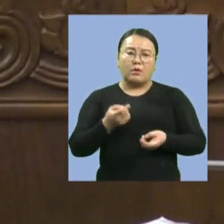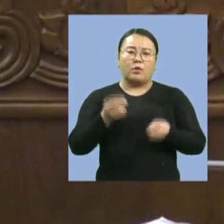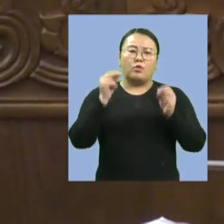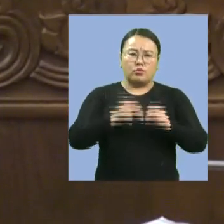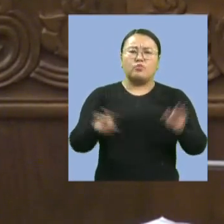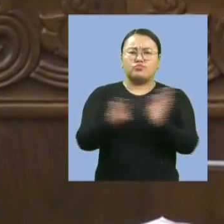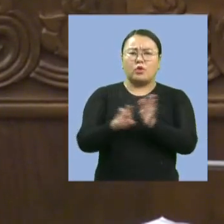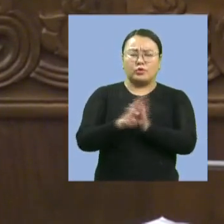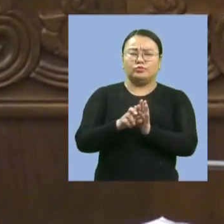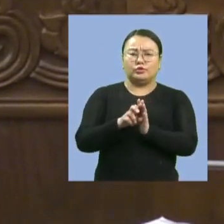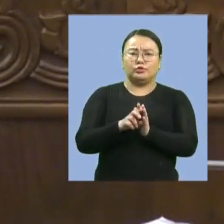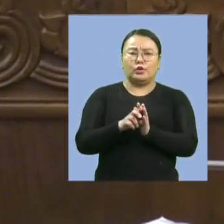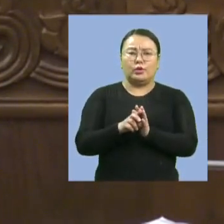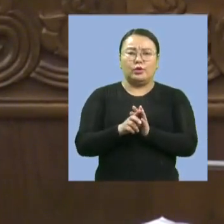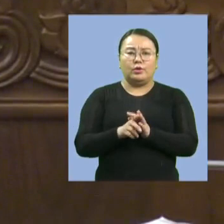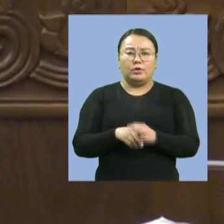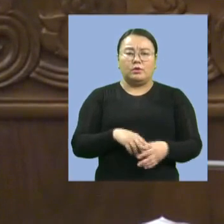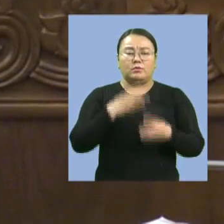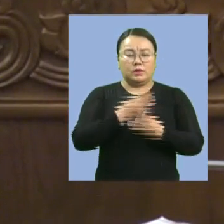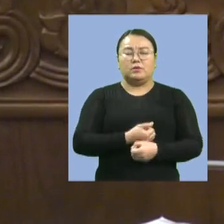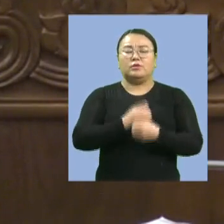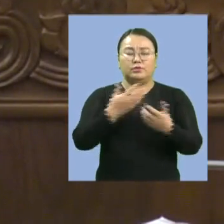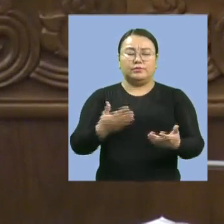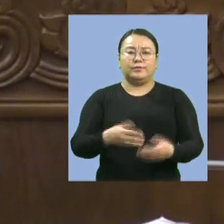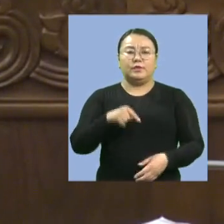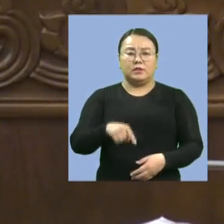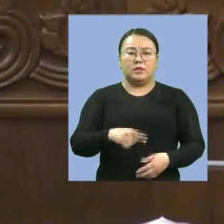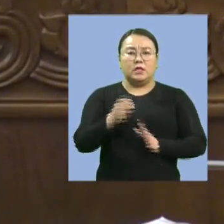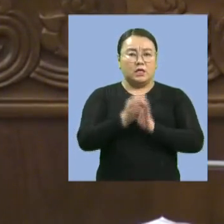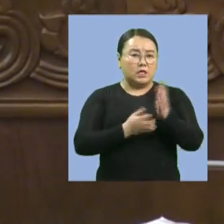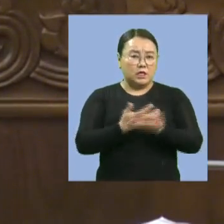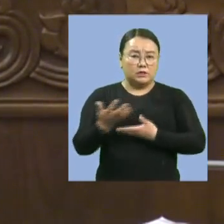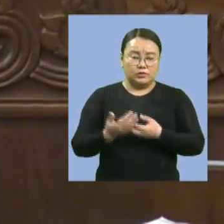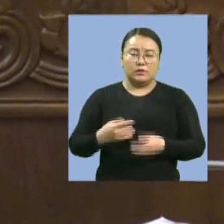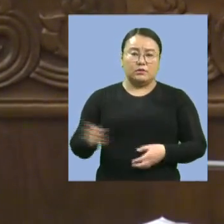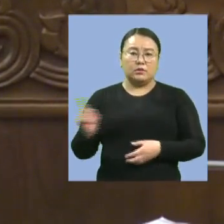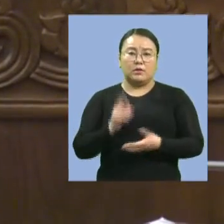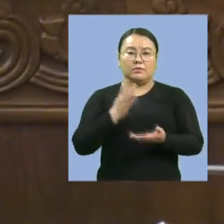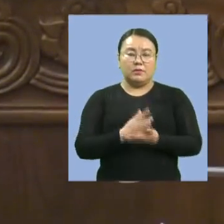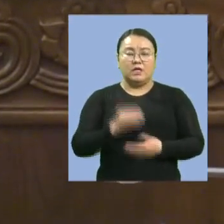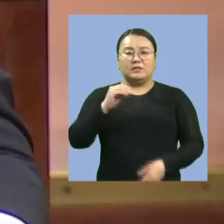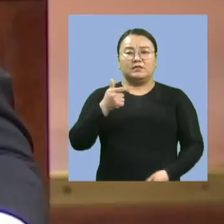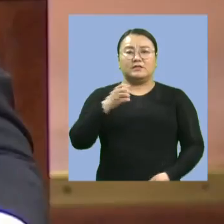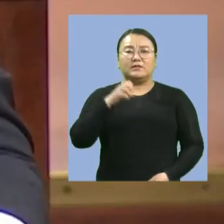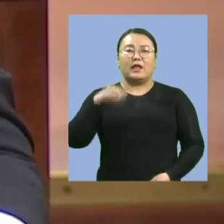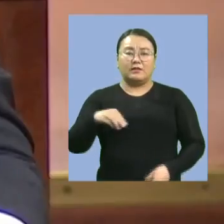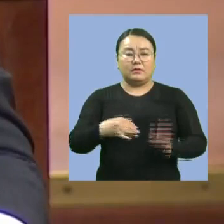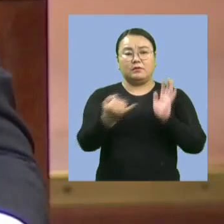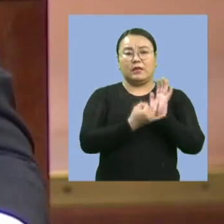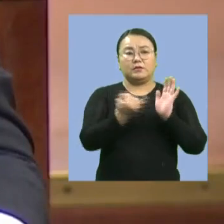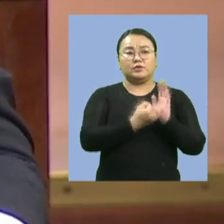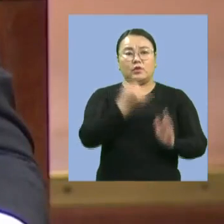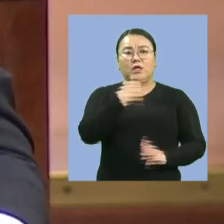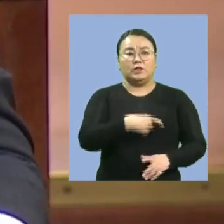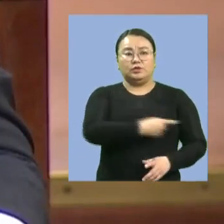хүрээнд байж болох боломжтой юм хувилбараа гэдэг дээр байр суурьа илэрхийлээд энэ хилцүүлгүүдэд ингээд оролцоод явж байгаа. Жагсаалтаар 76